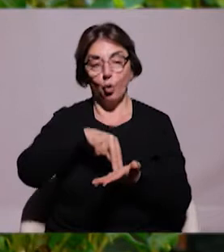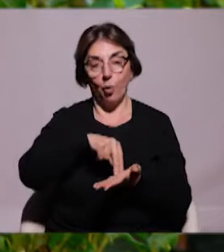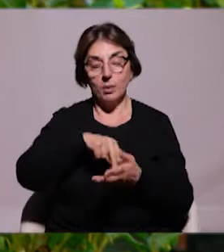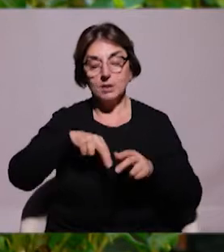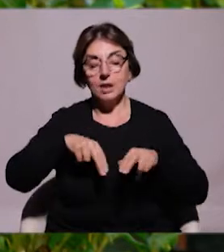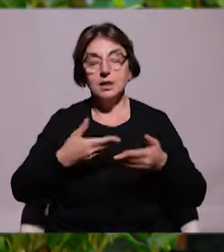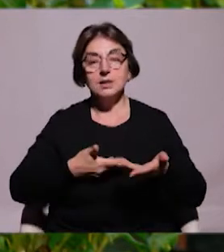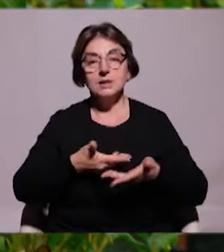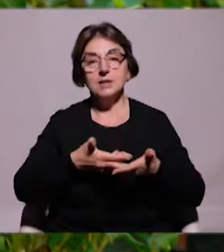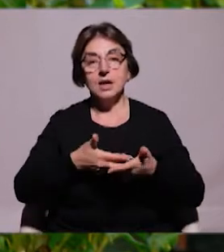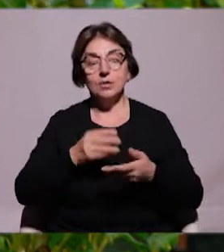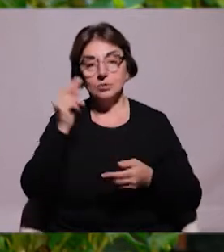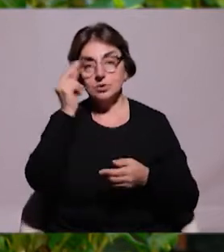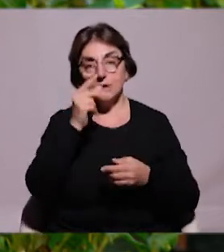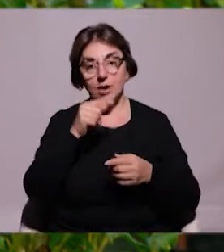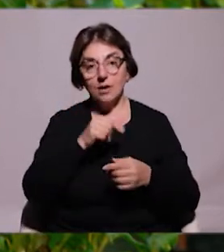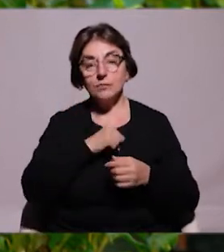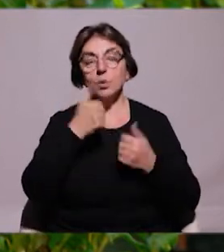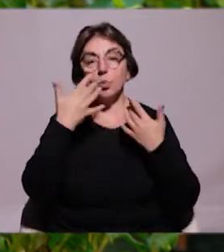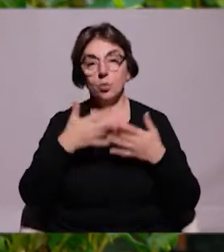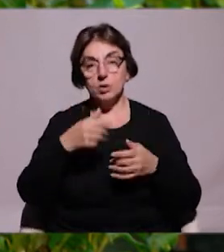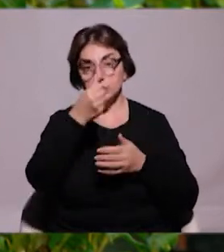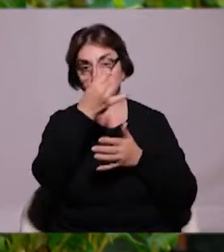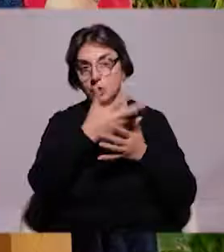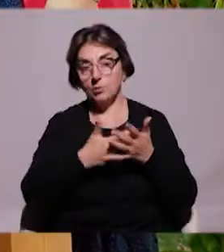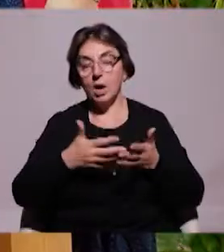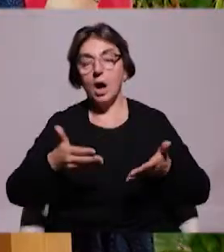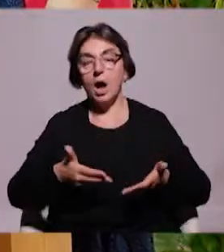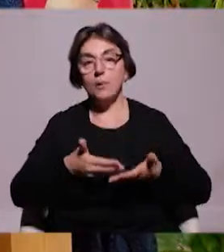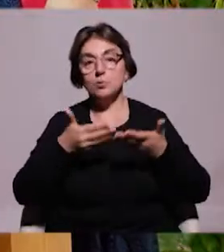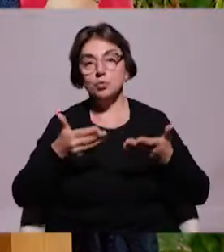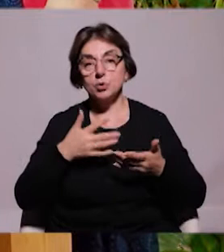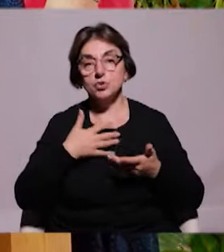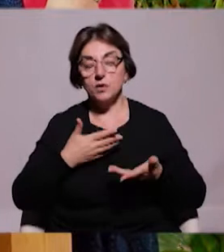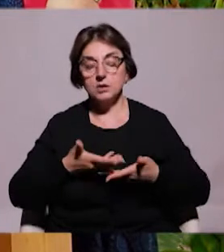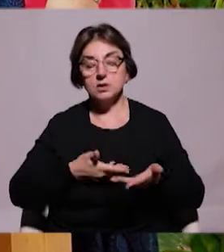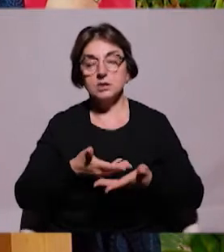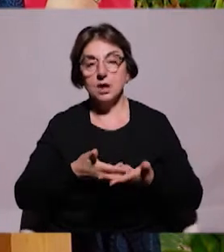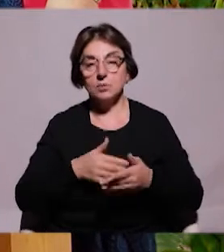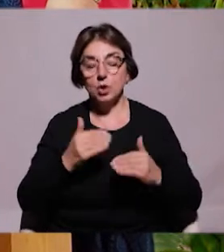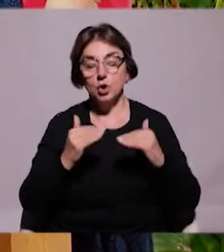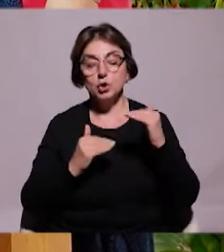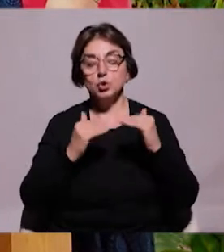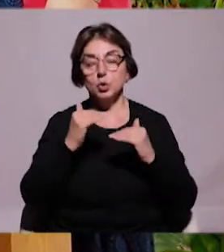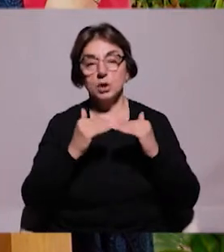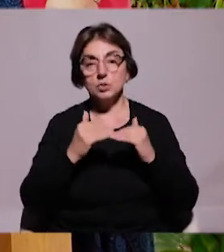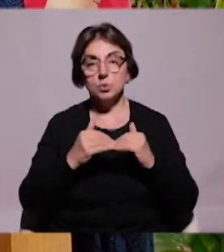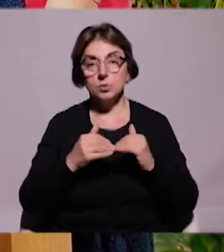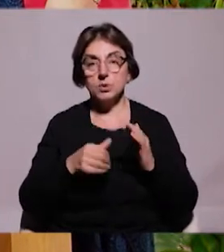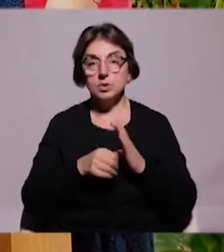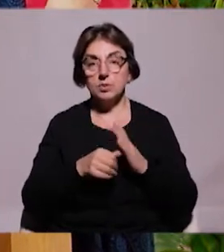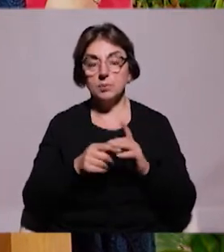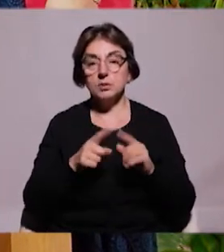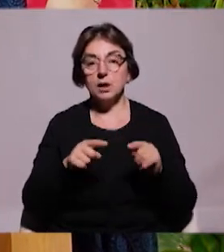და მნიშვნელობა ამ ნადრეკებისა ჩამოვთვალეთ, ამსუბუქებს ჩვენს სიარულს, წონასწორობას გვინარჩუნებს